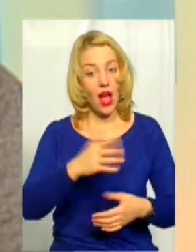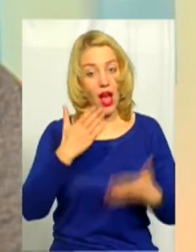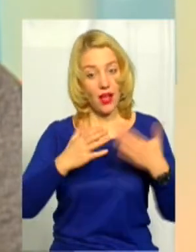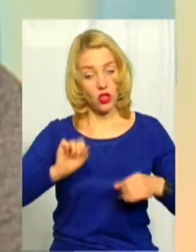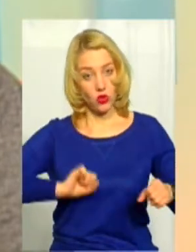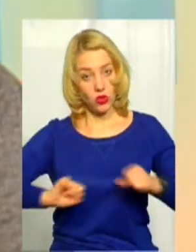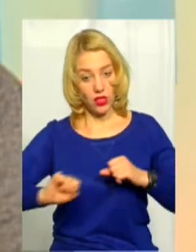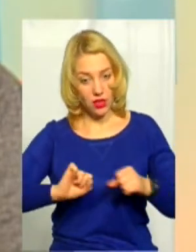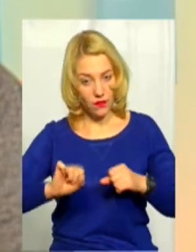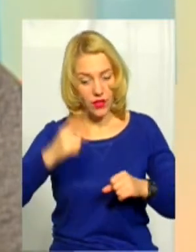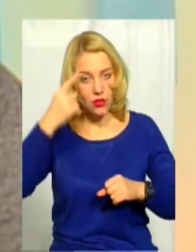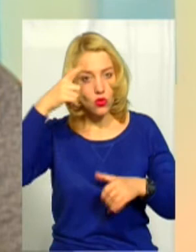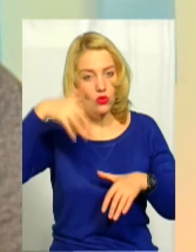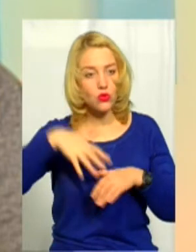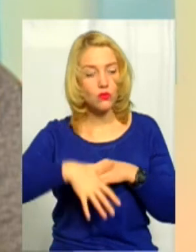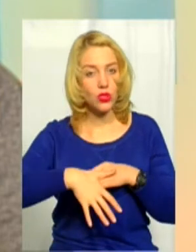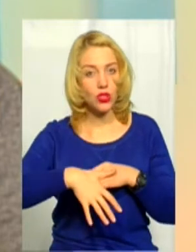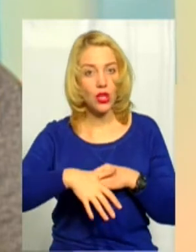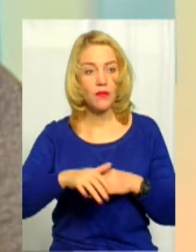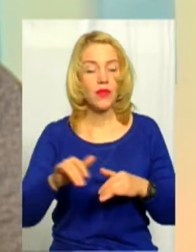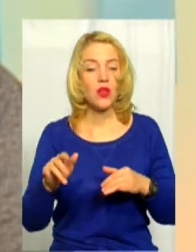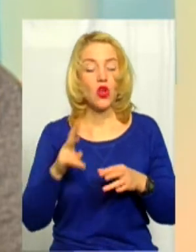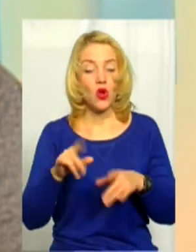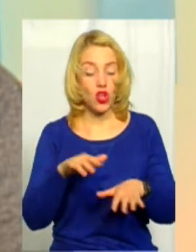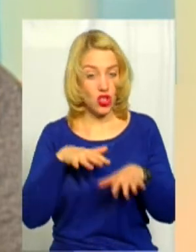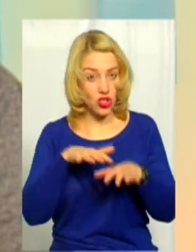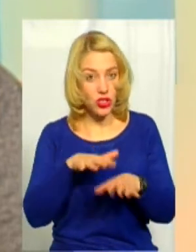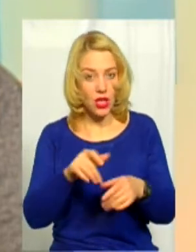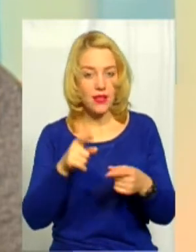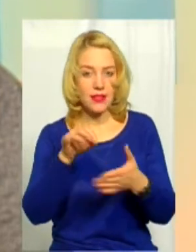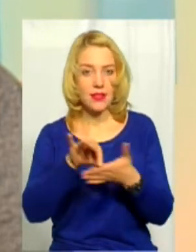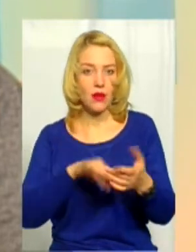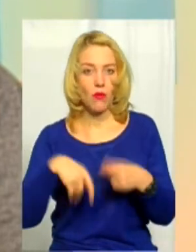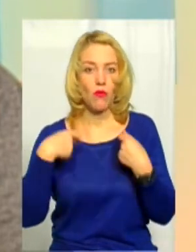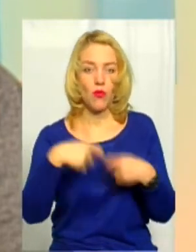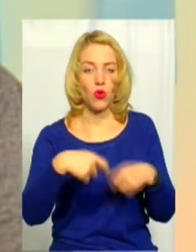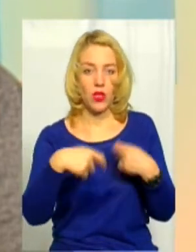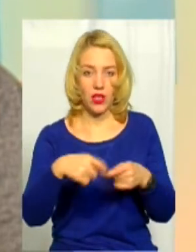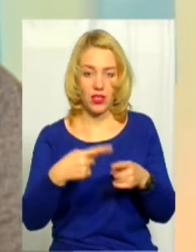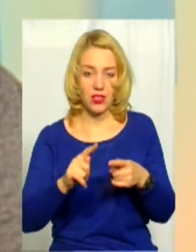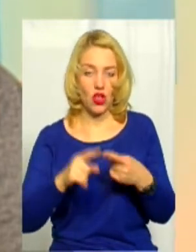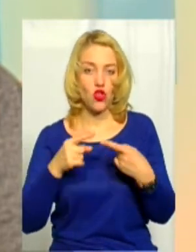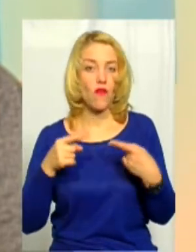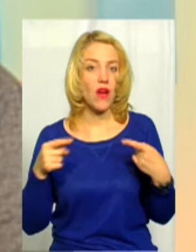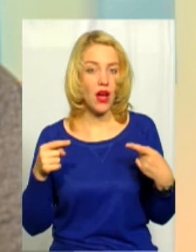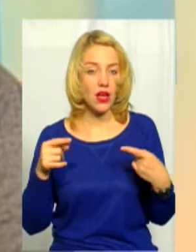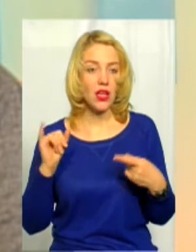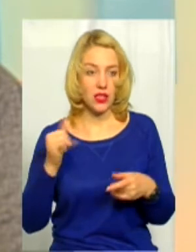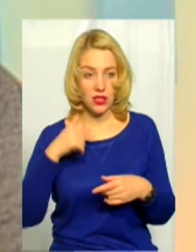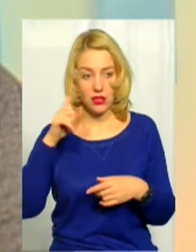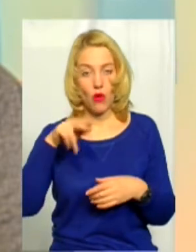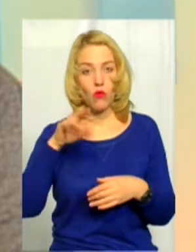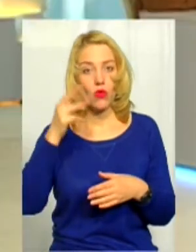власник бізнесу розуміє, що він відшиває, куди він продає, з якою маржинальністю продається цей товар, знову ж таки, я знаю